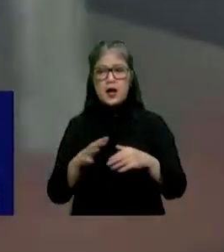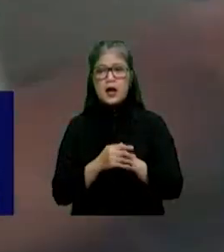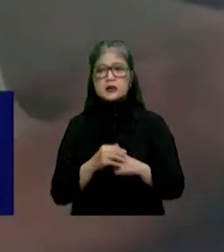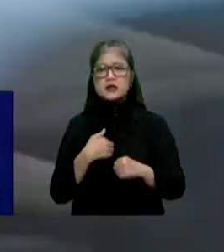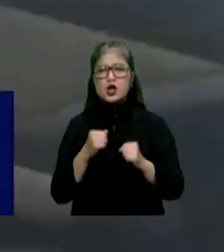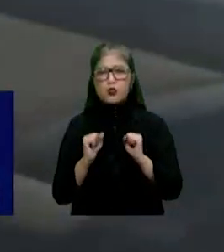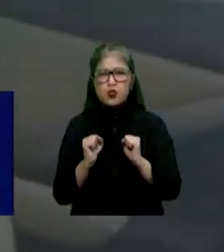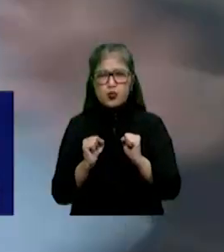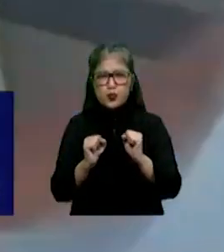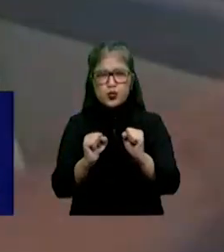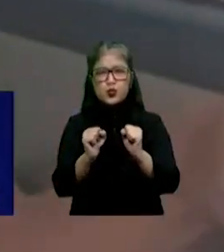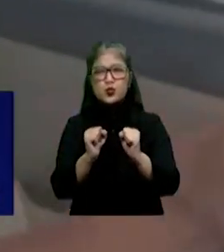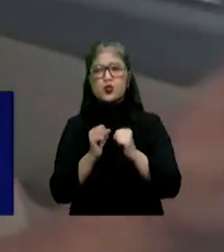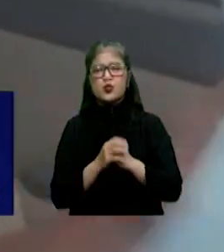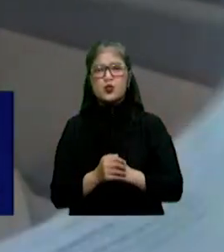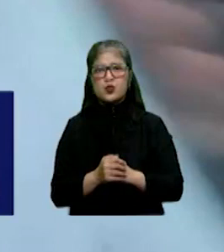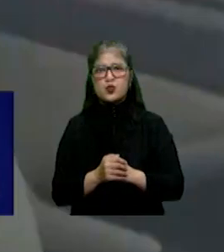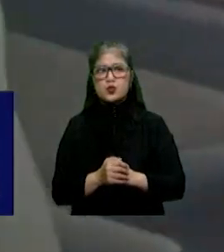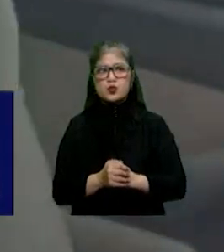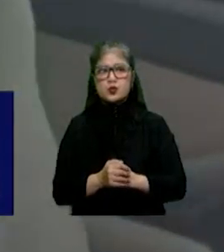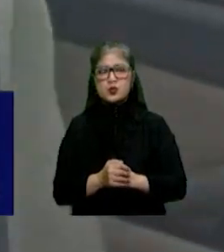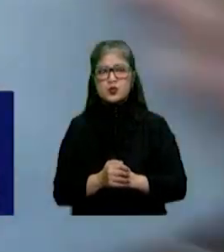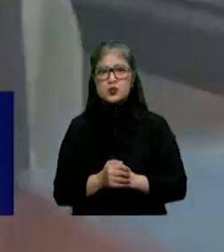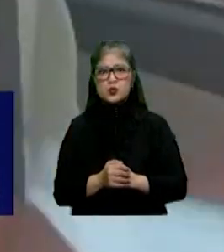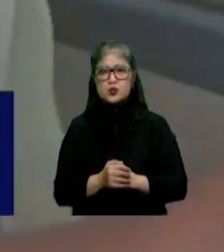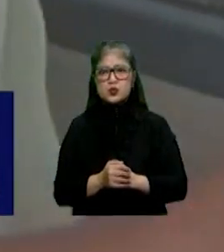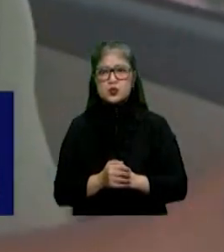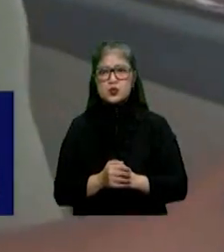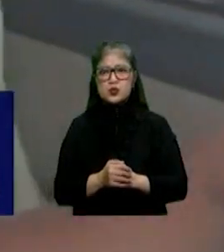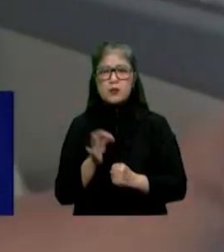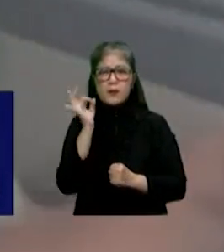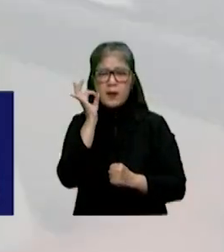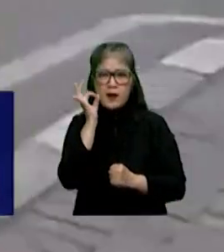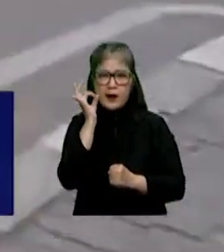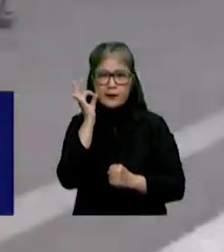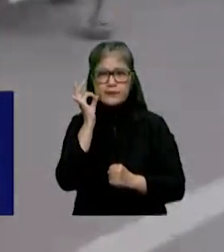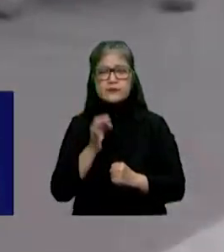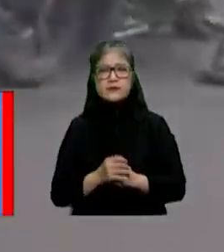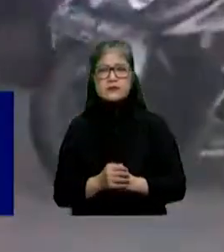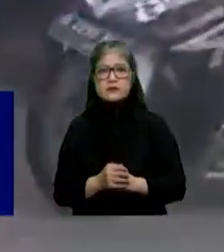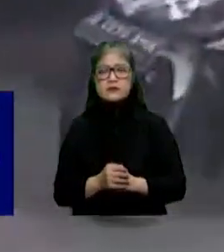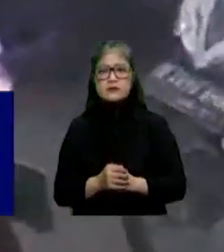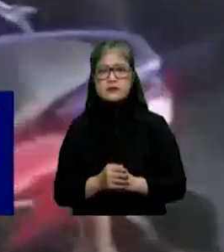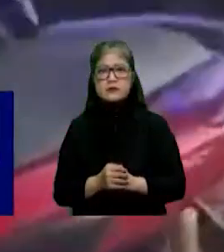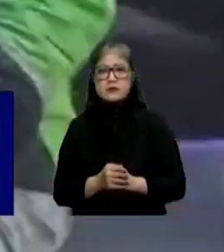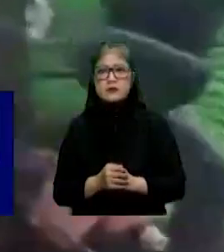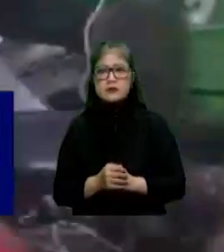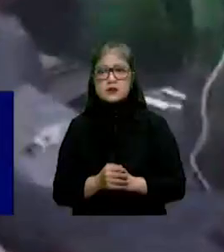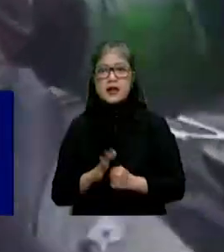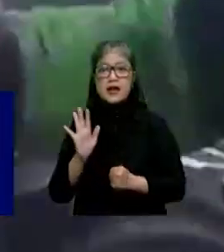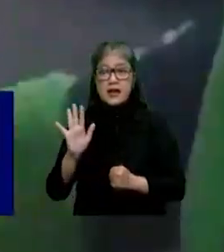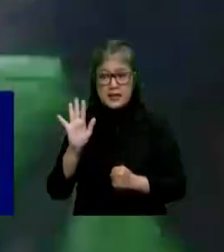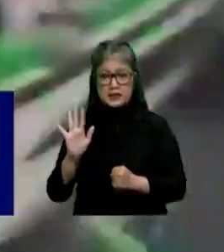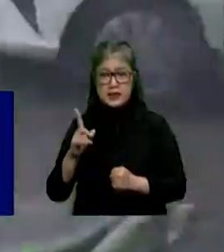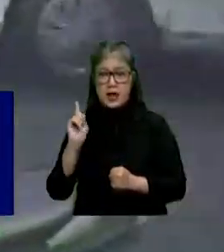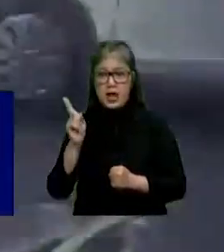bisa. Lewat sana bisa. Apa ya? Terus sama petugas diapain? Petugas akan kembali melakukan razia